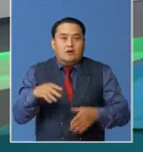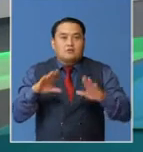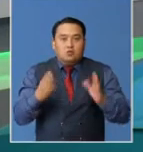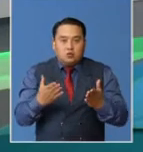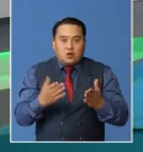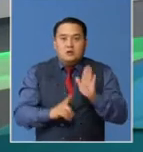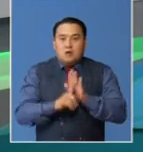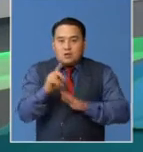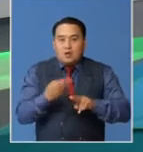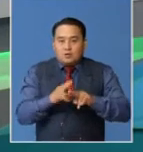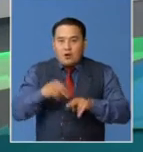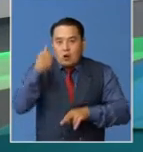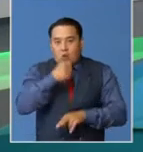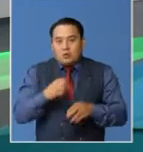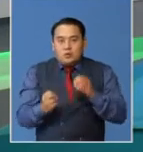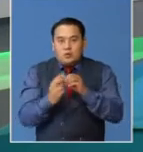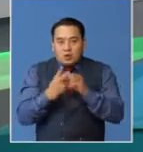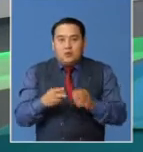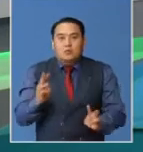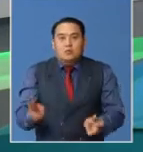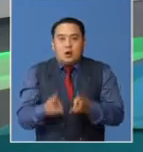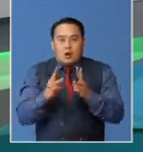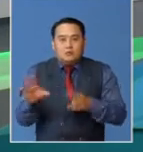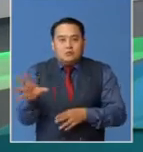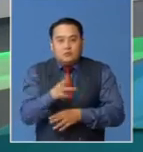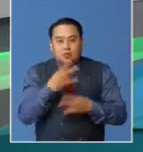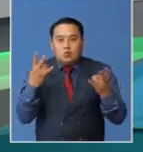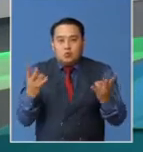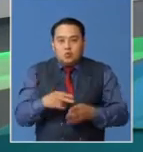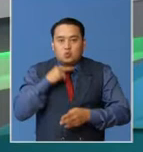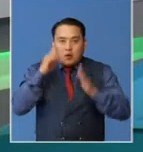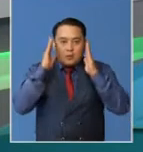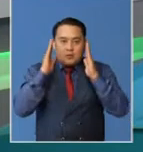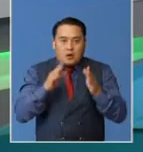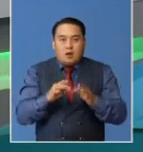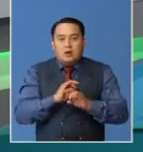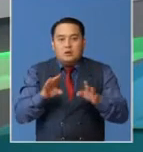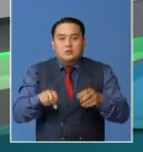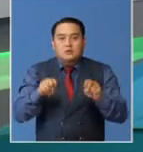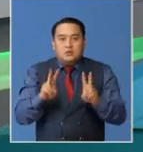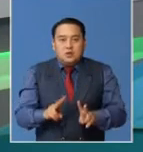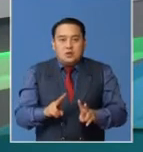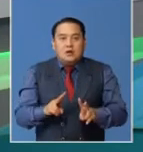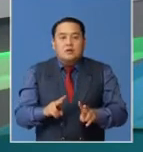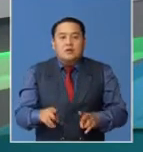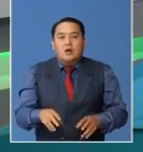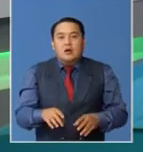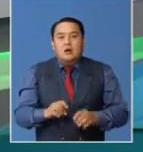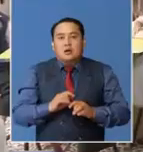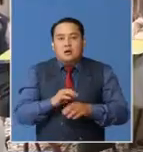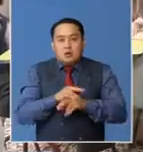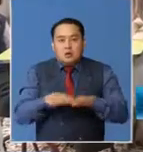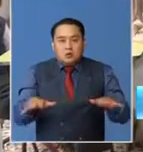С начала нынешнего года 13 пожаров. Все же нужно соблюдать бдительность, отмечают специалисты. Ведь